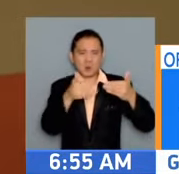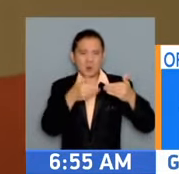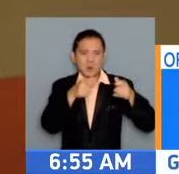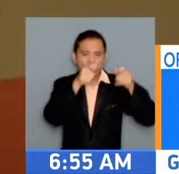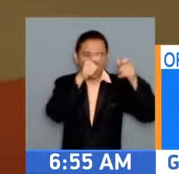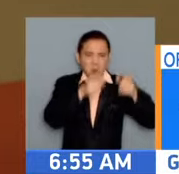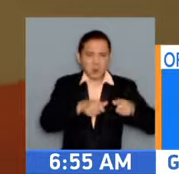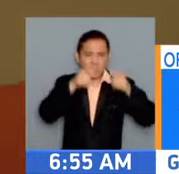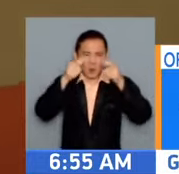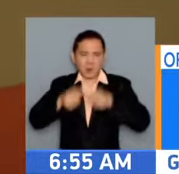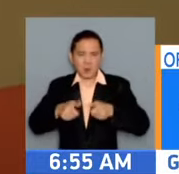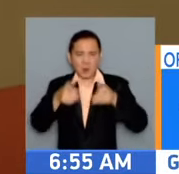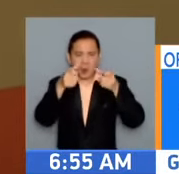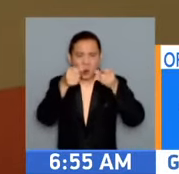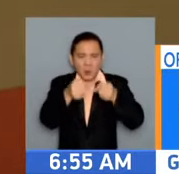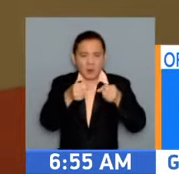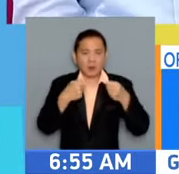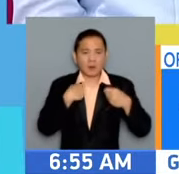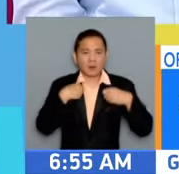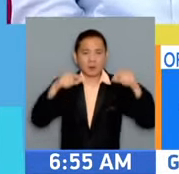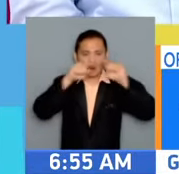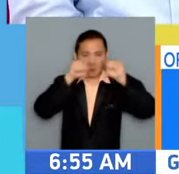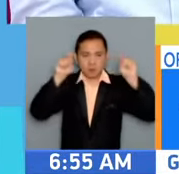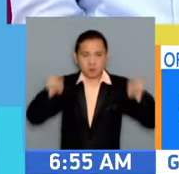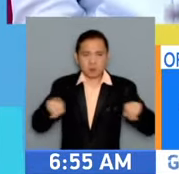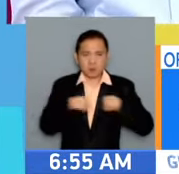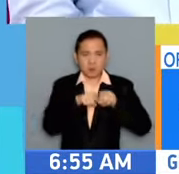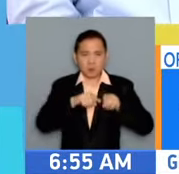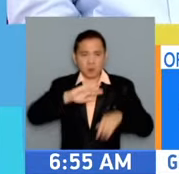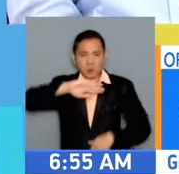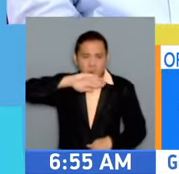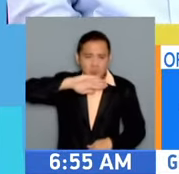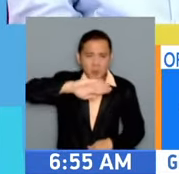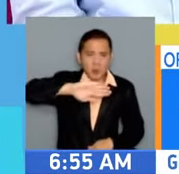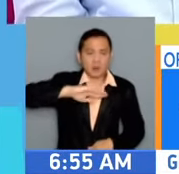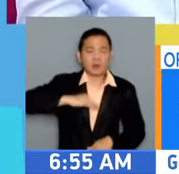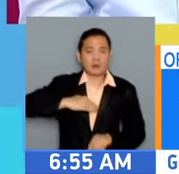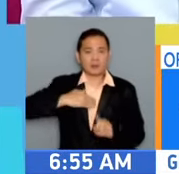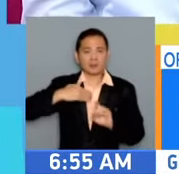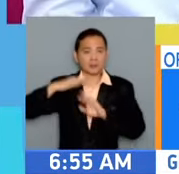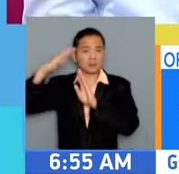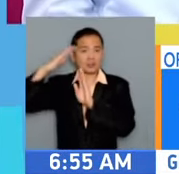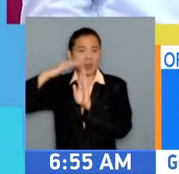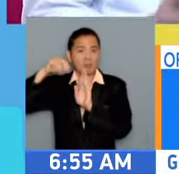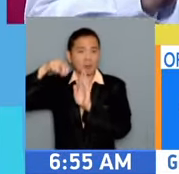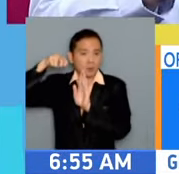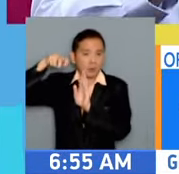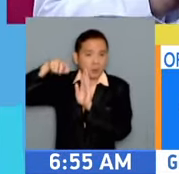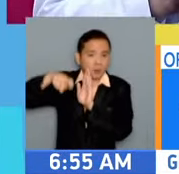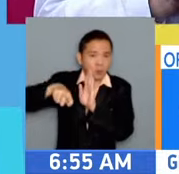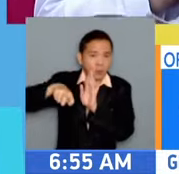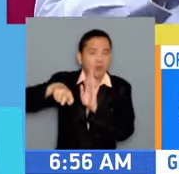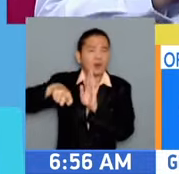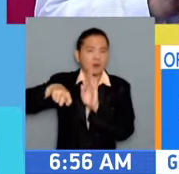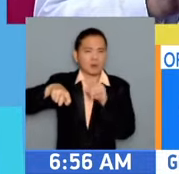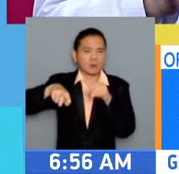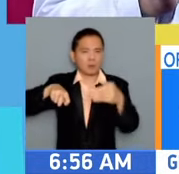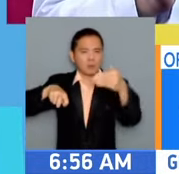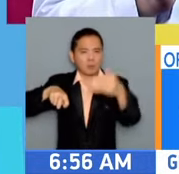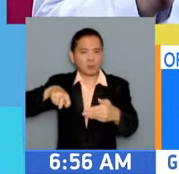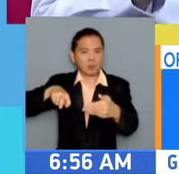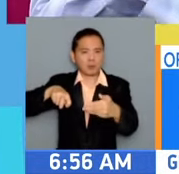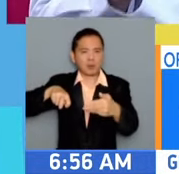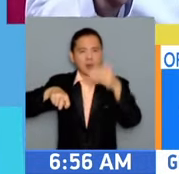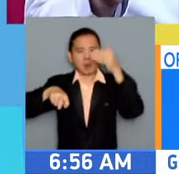dapat natin ikinakabit doon sa top portion ng ating hagdanan at even doon sa bottom portion ng ating hagdanan. Kung pwede rin po natin to ilagay